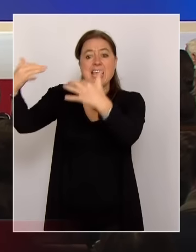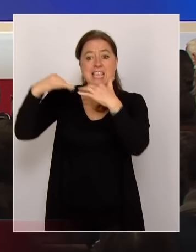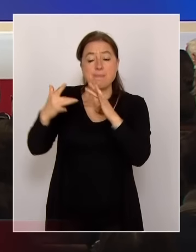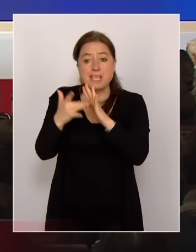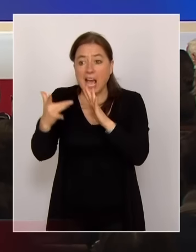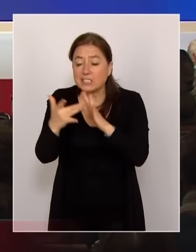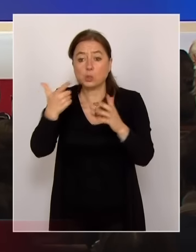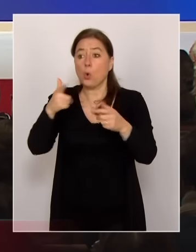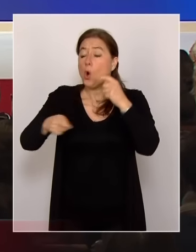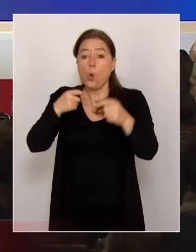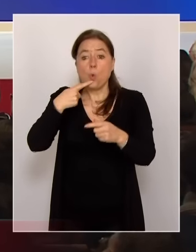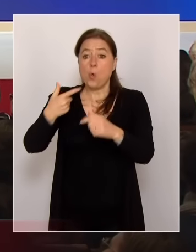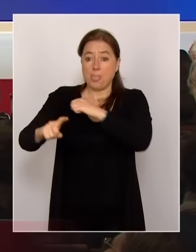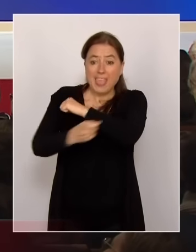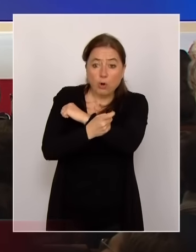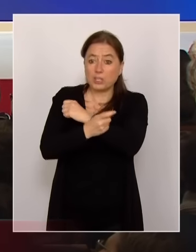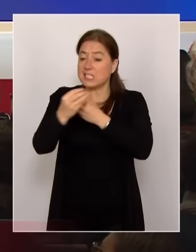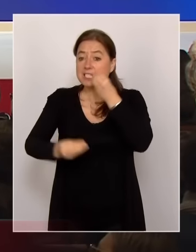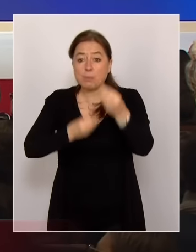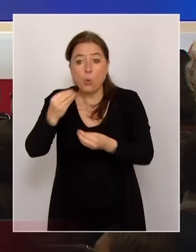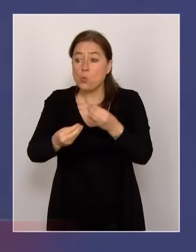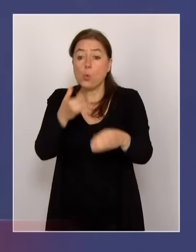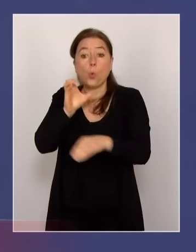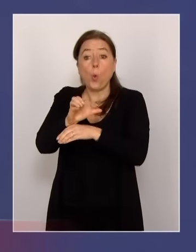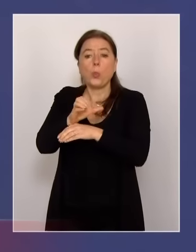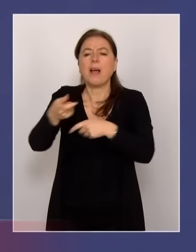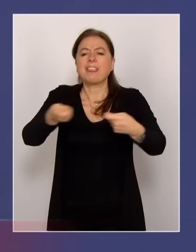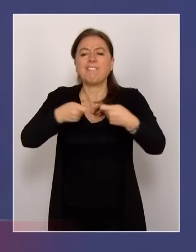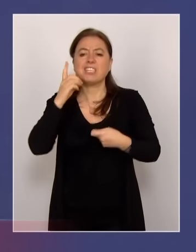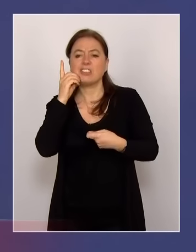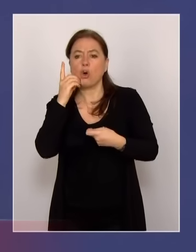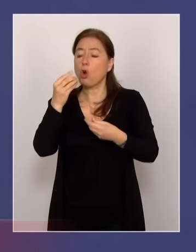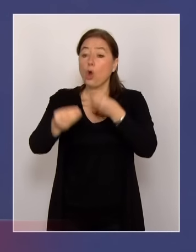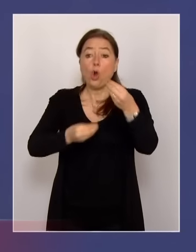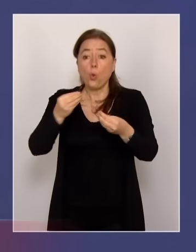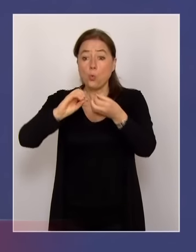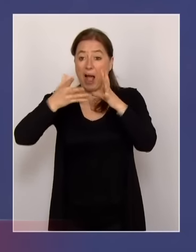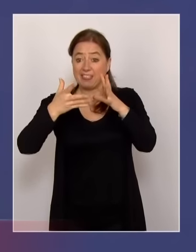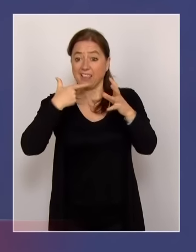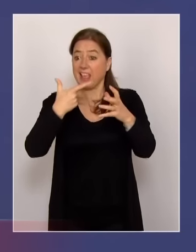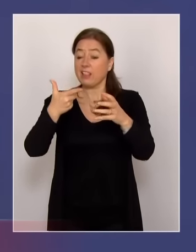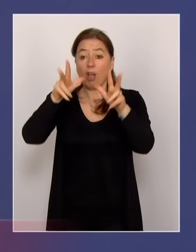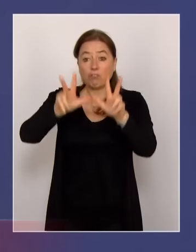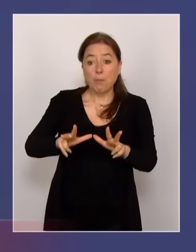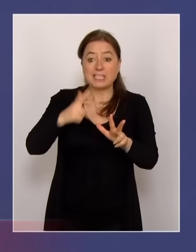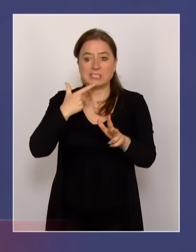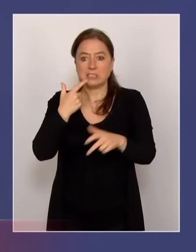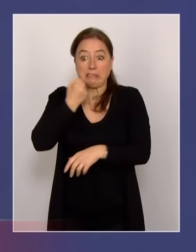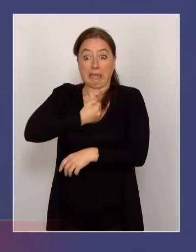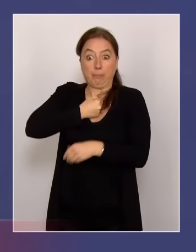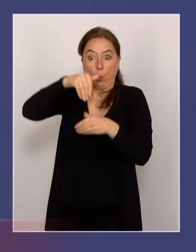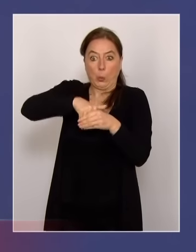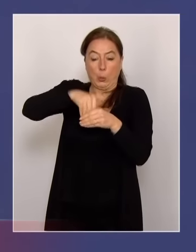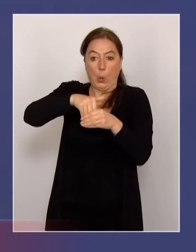criminalité organisée, de terrorisme, de lutte contre le trafic de drogue ou la cybercriminalité, des décisions ensemble. Changeons la